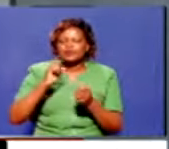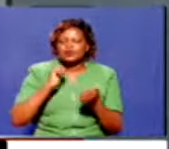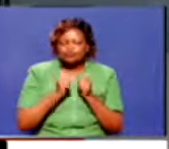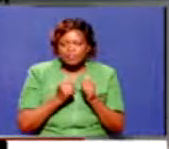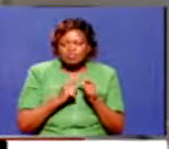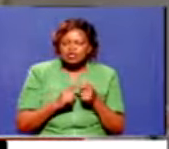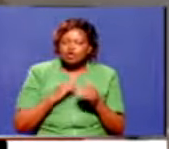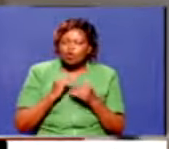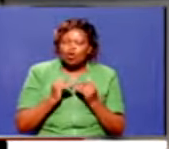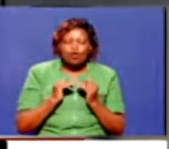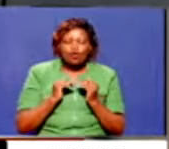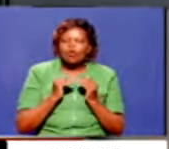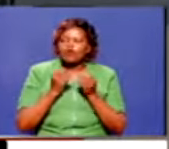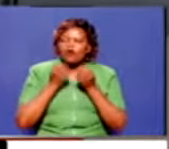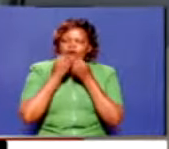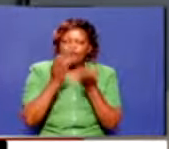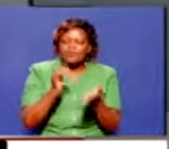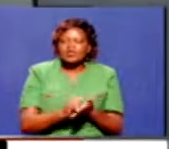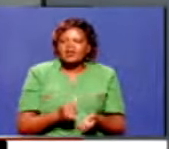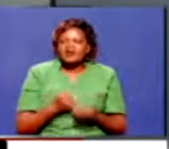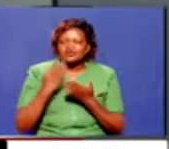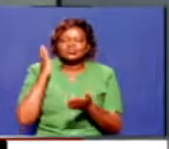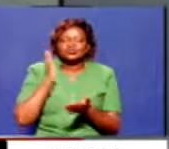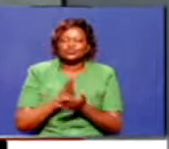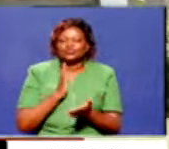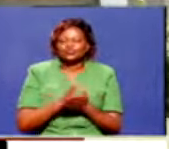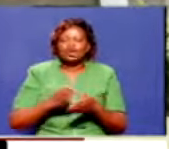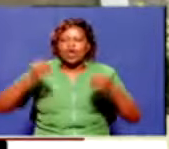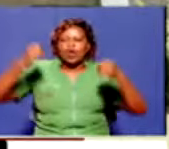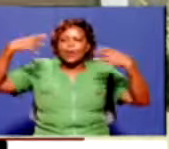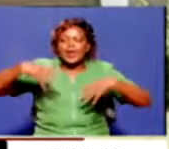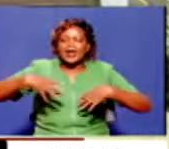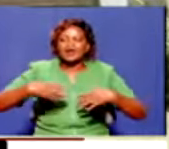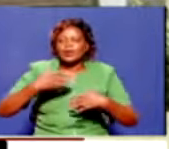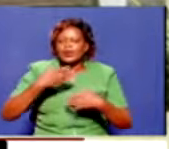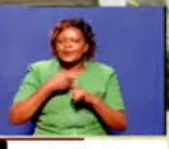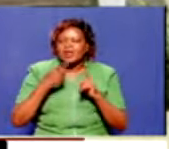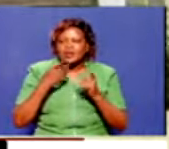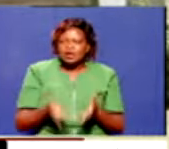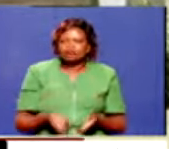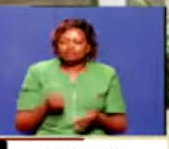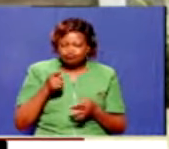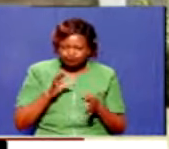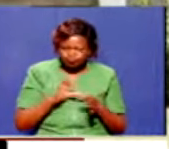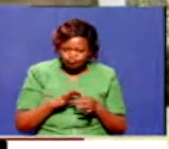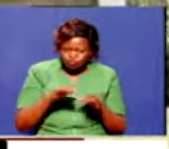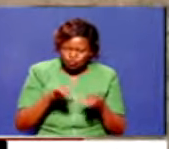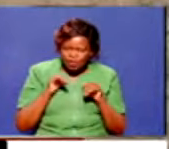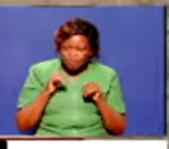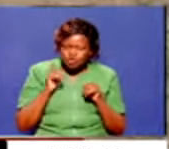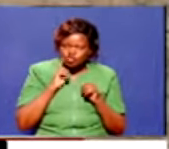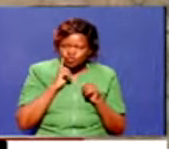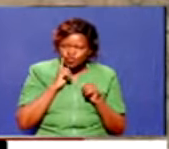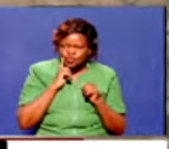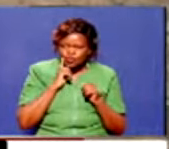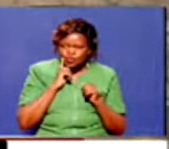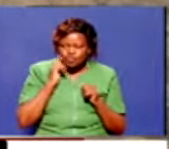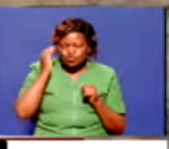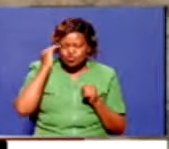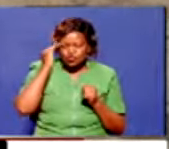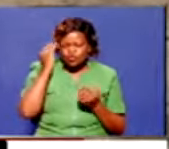taarifa zote walizowasilisha ni za kweli na wazi. Kwa sasa shirikisho hilo linangoja siku ya kesho kujua